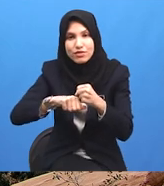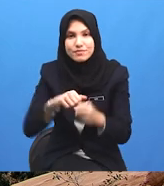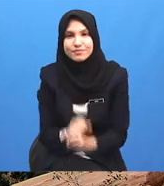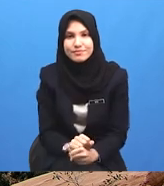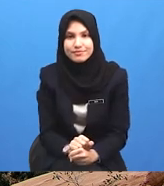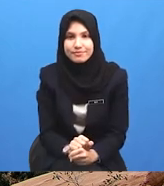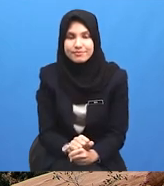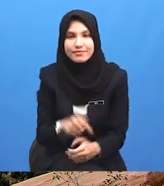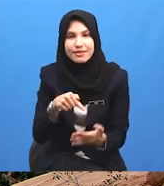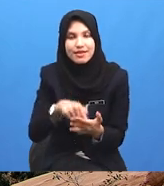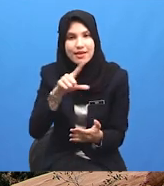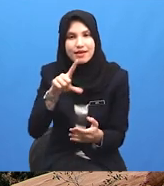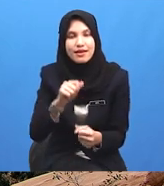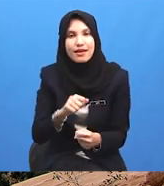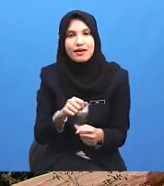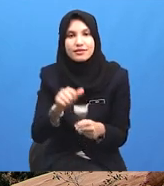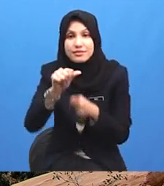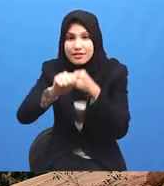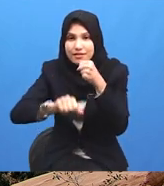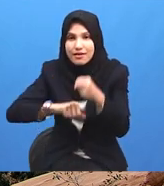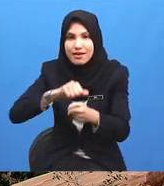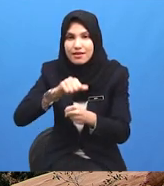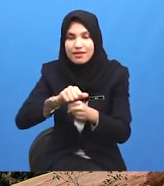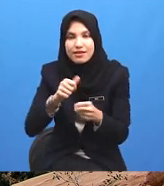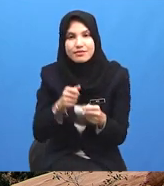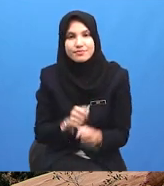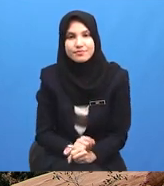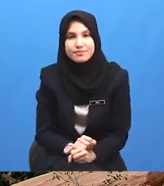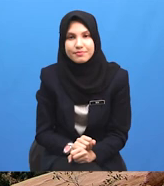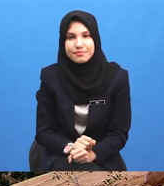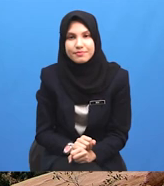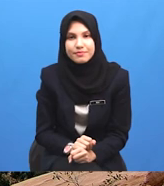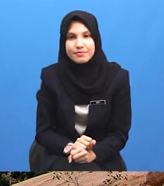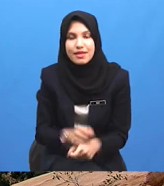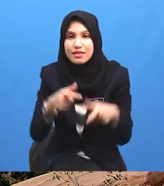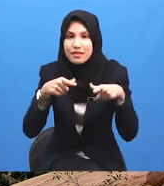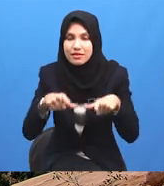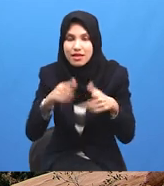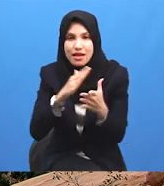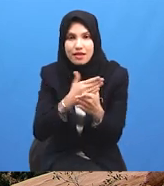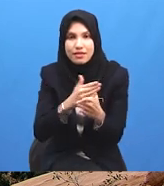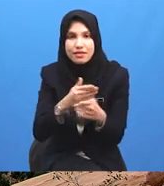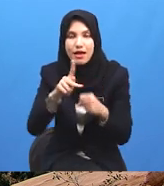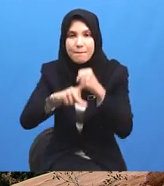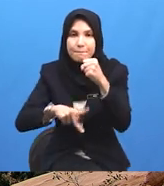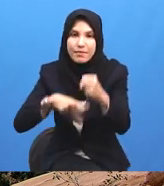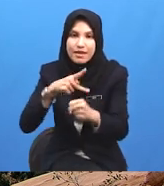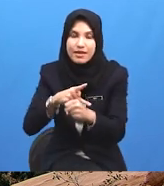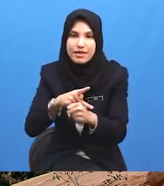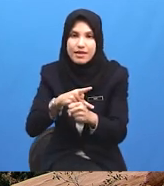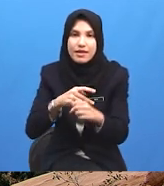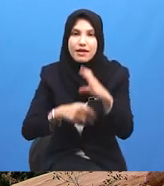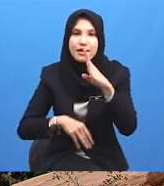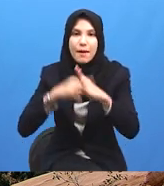Inilah jalur asteroid dia. Jalur asteroid terletak di antara planet Marikh